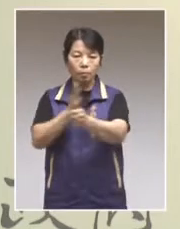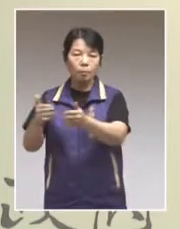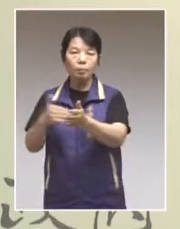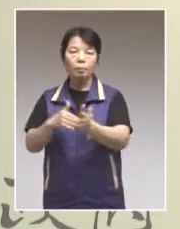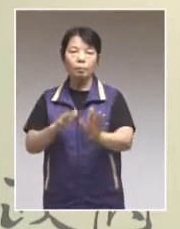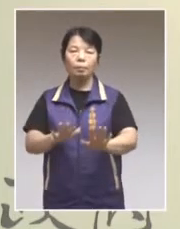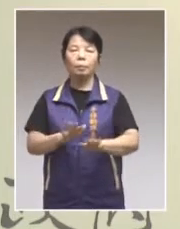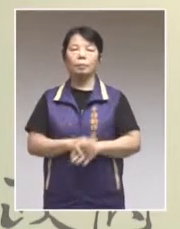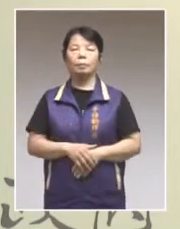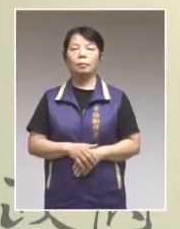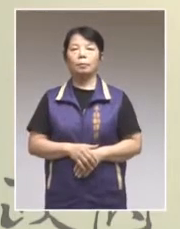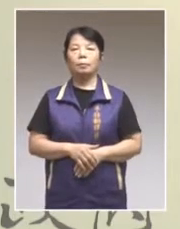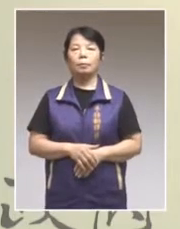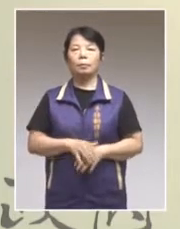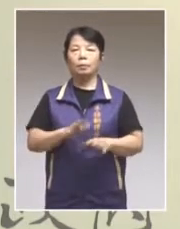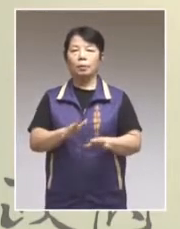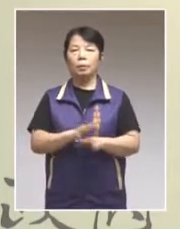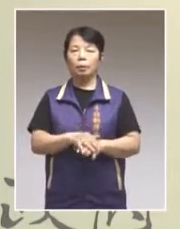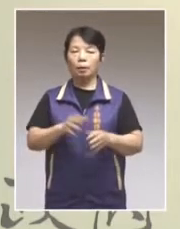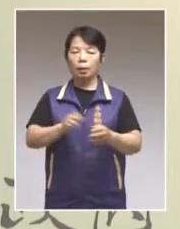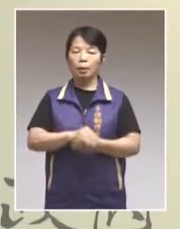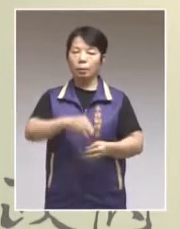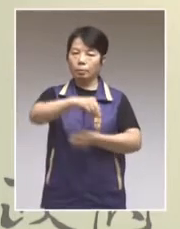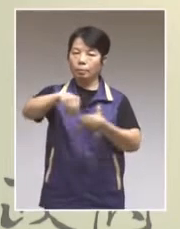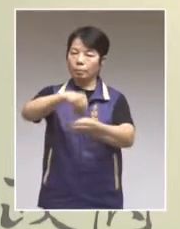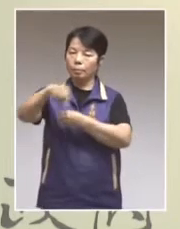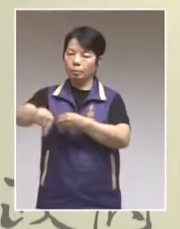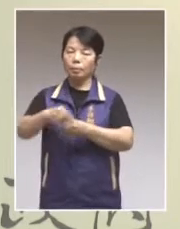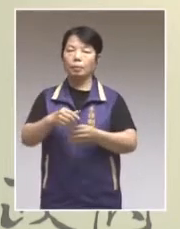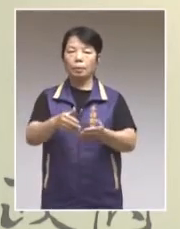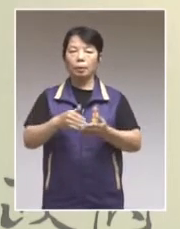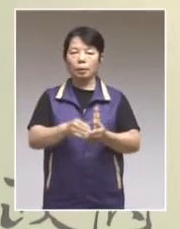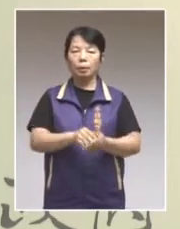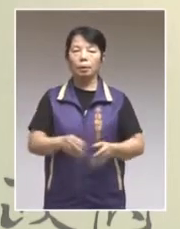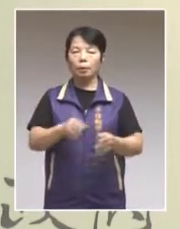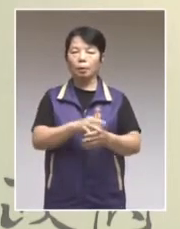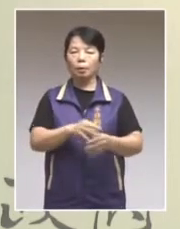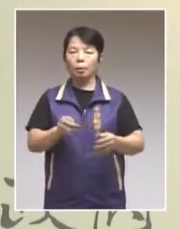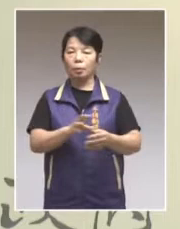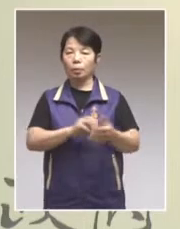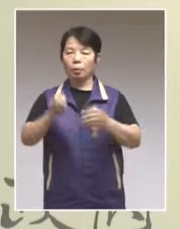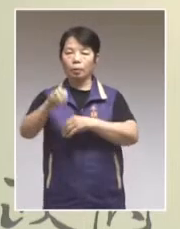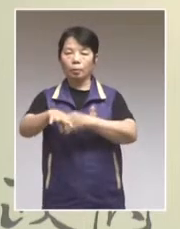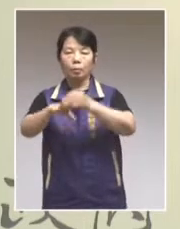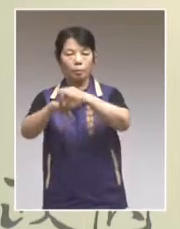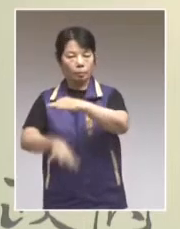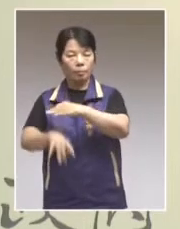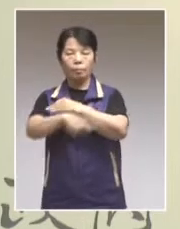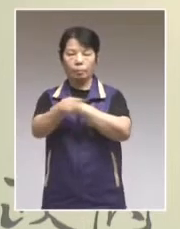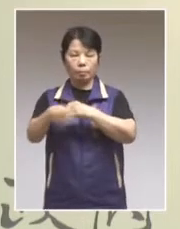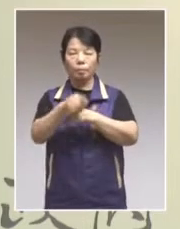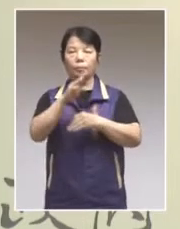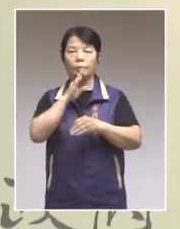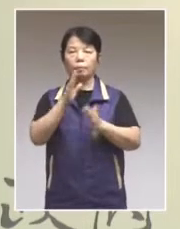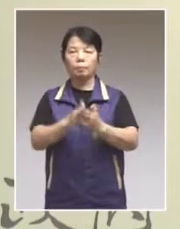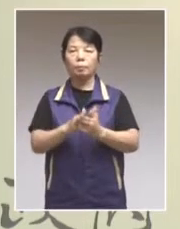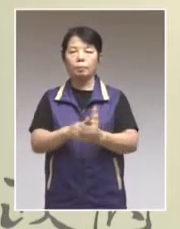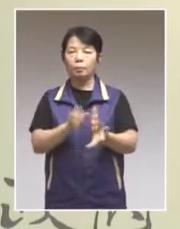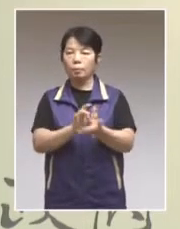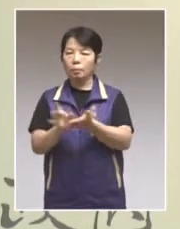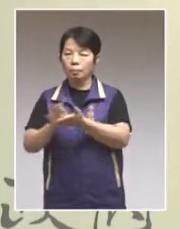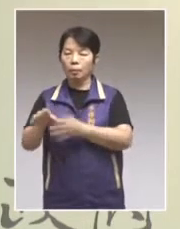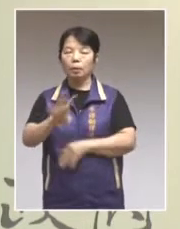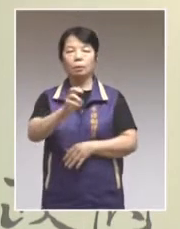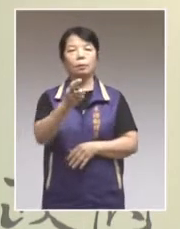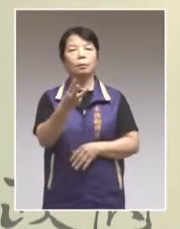后，那相关的必须要转衔以及规定在系统上面的这个重复通报的部分，总共去除掉